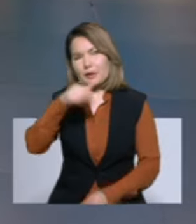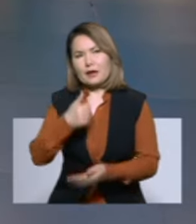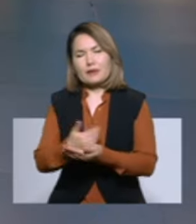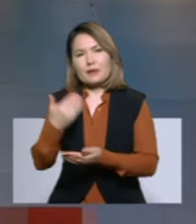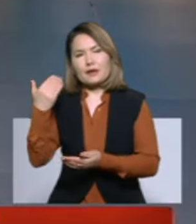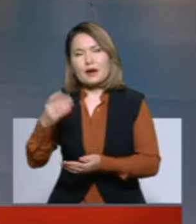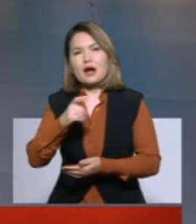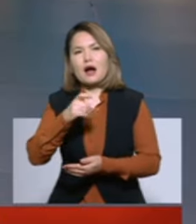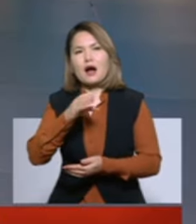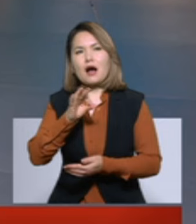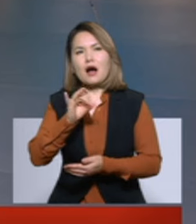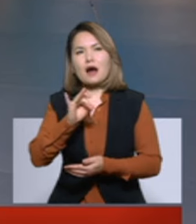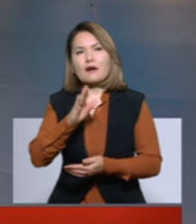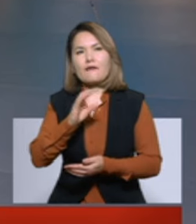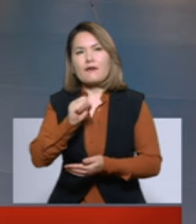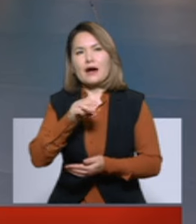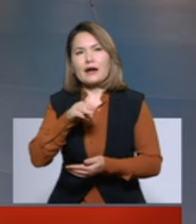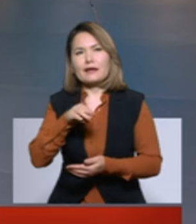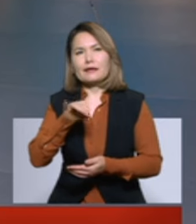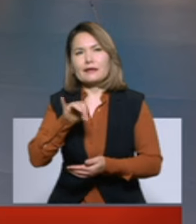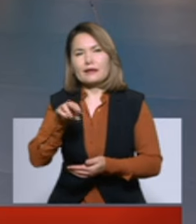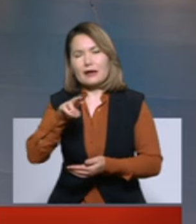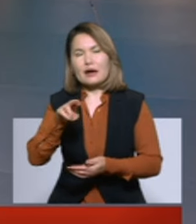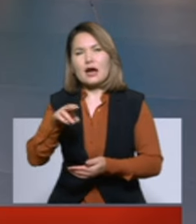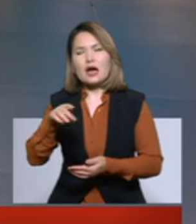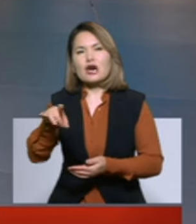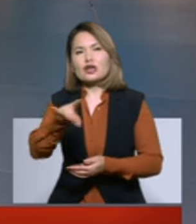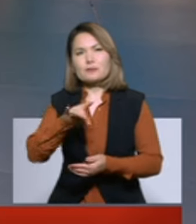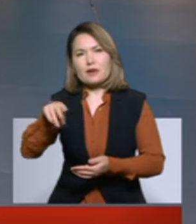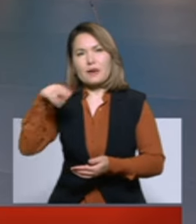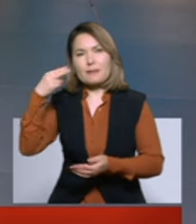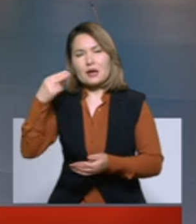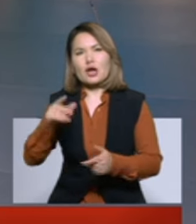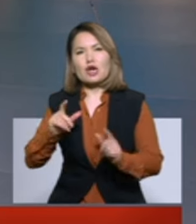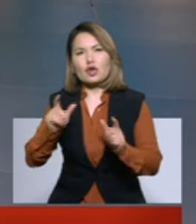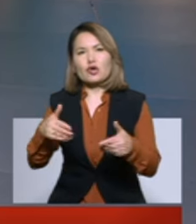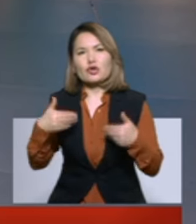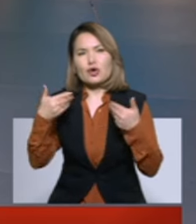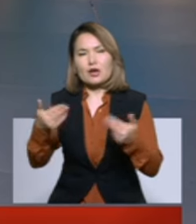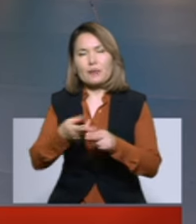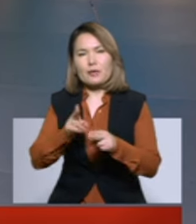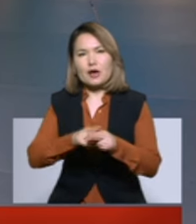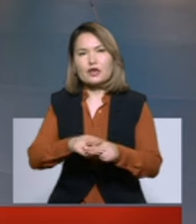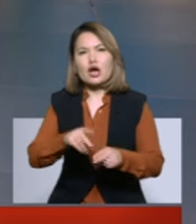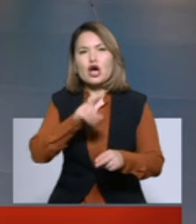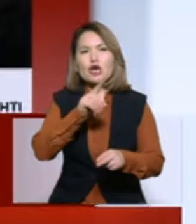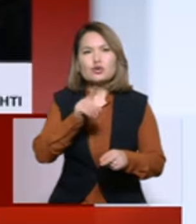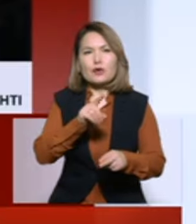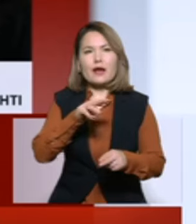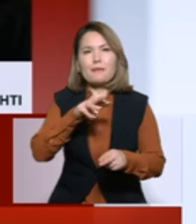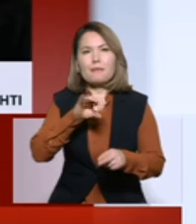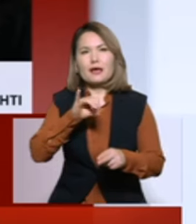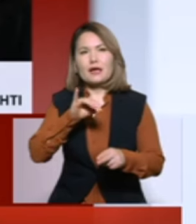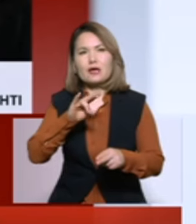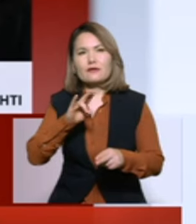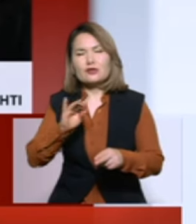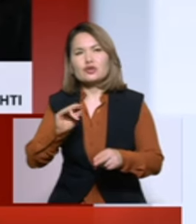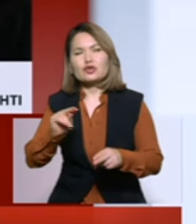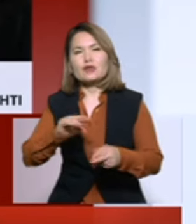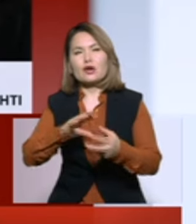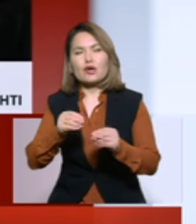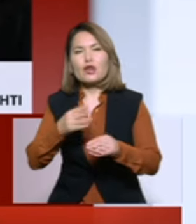басшысы Хорватия Республикасының президентіне құттықтау жеделхатын жолдады. Қасым-Жомарт Тоқаев Зоран Милановичті және хорват халқын